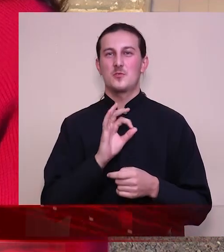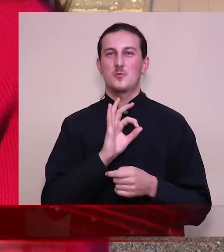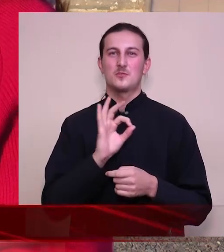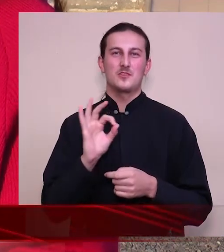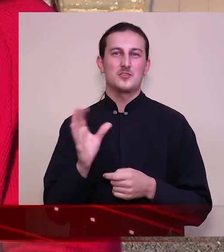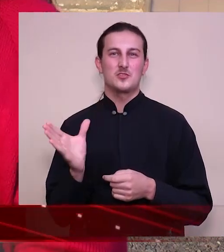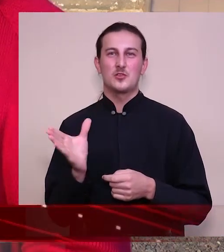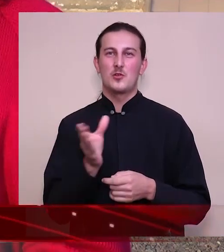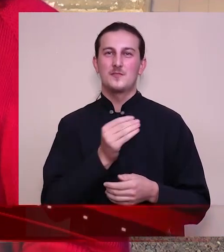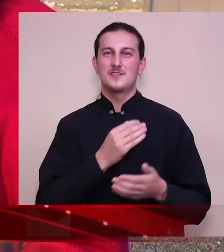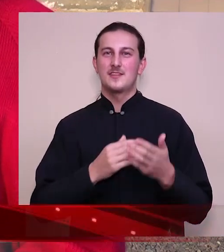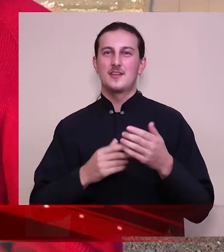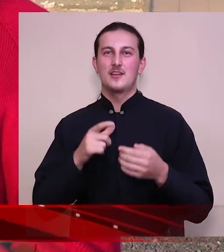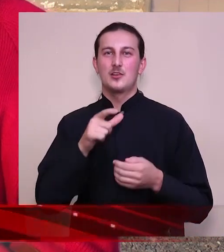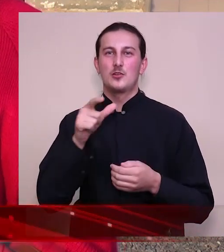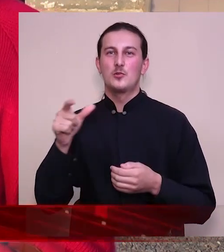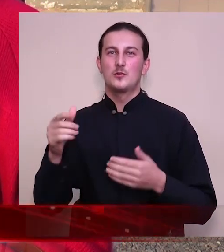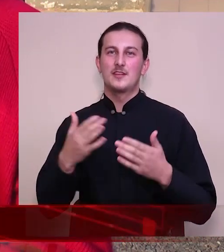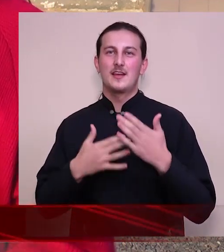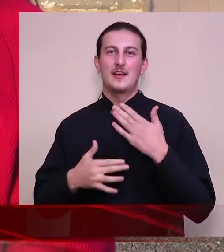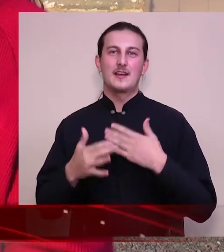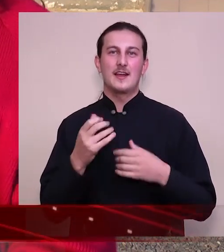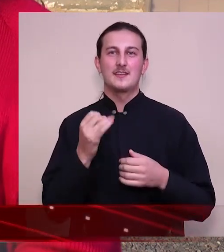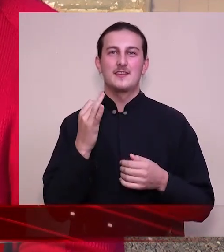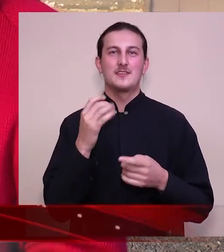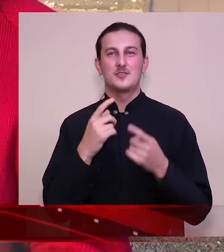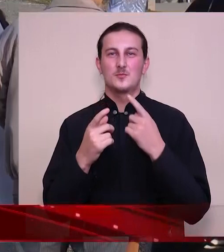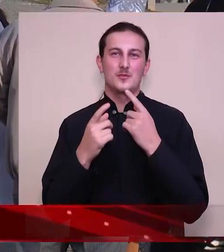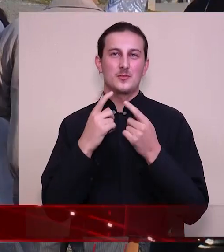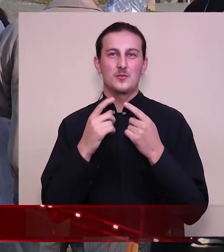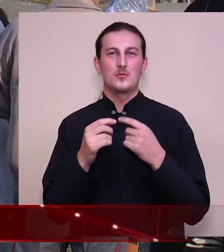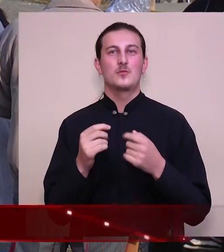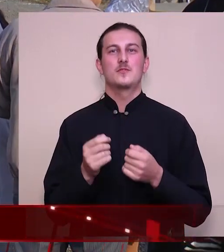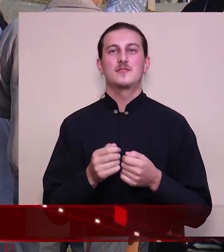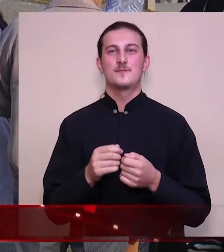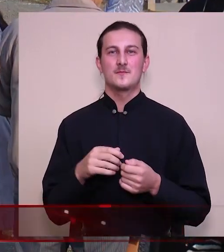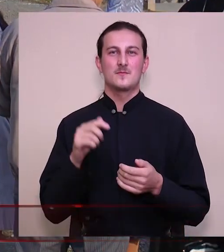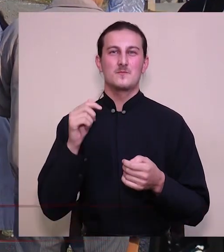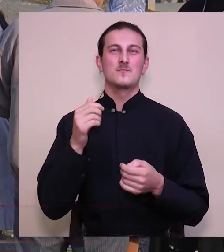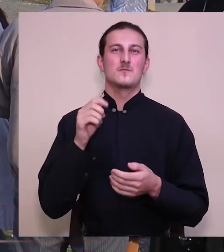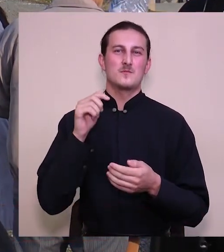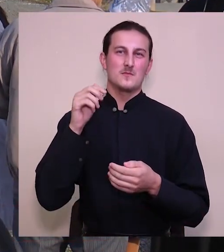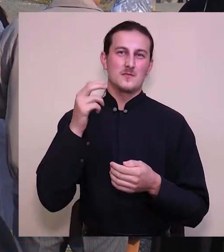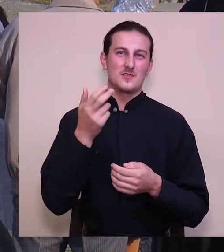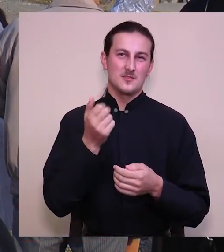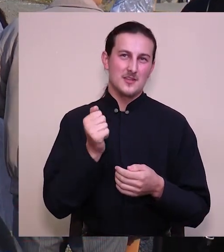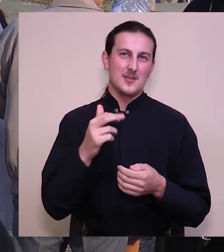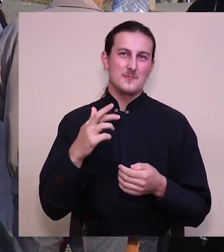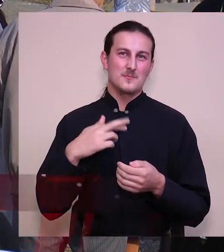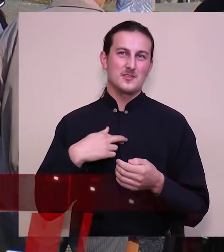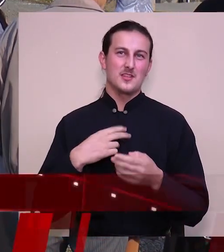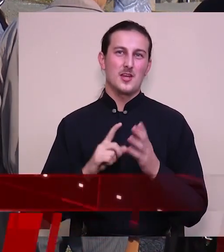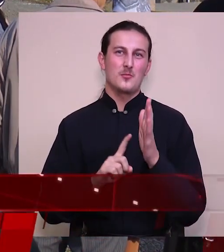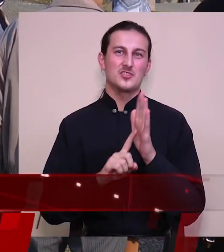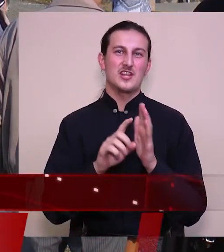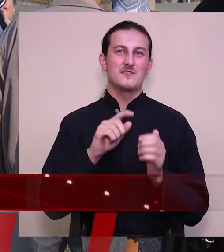всі довольні, вони всі в захваті, і спілкуються, і все. Так, я почав з дитинства,